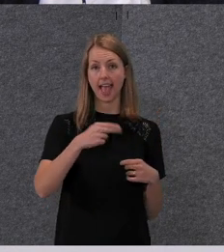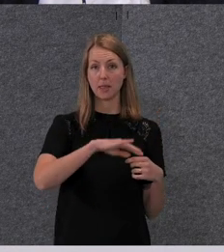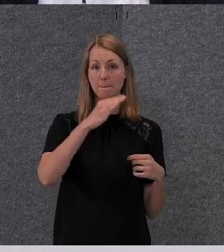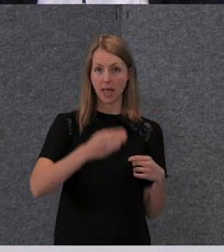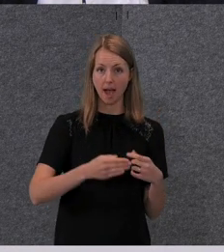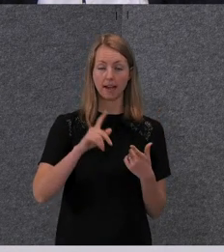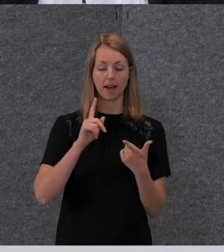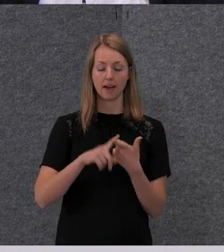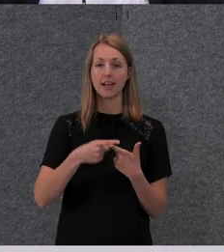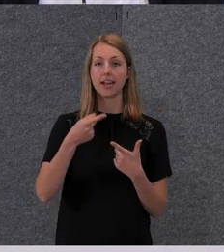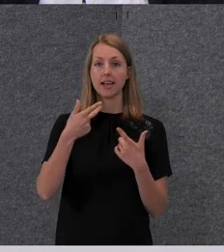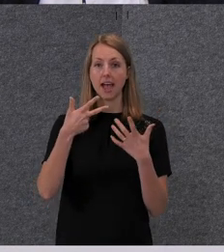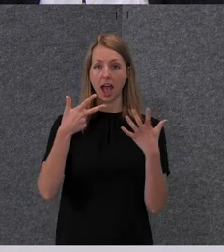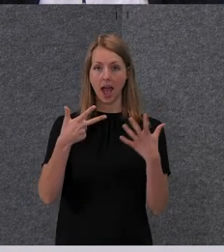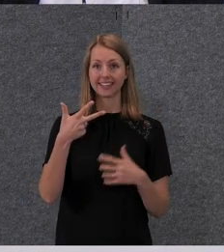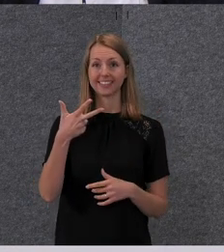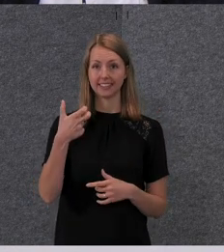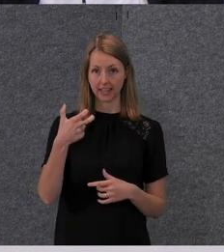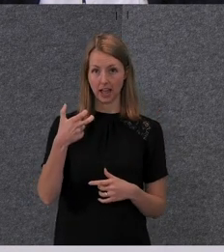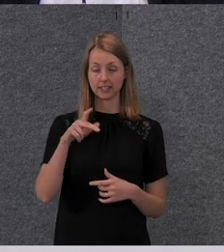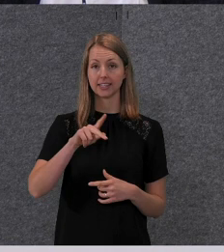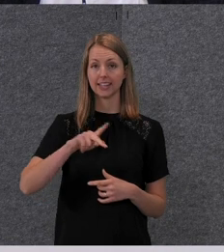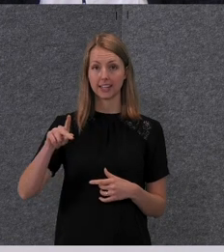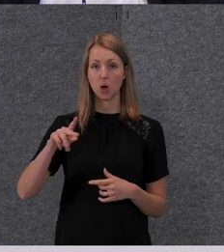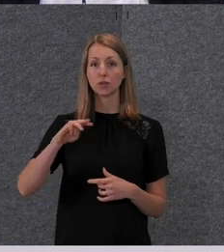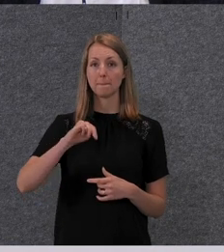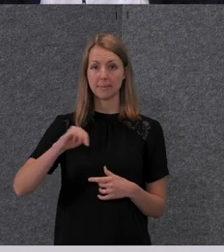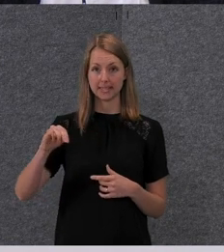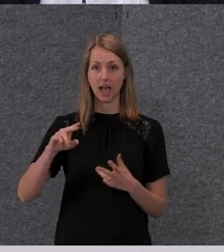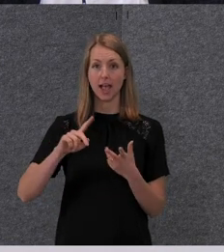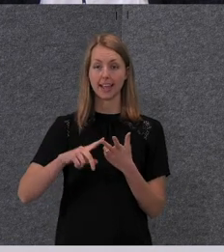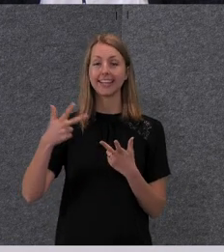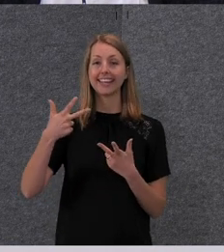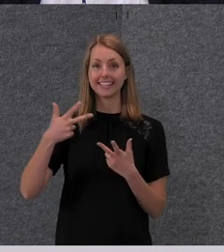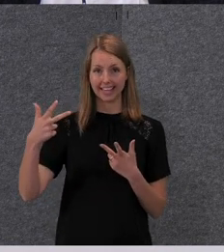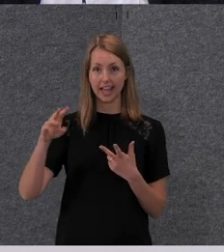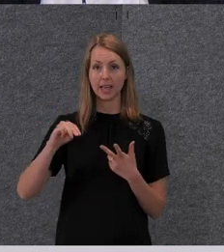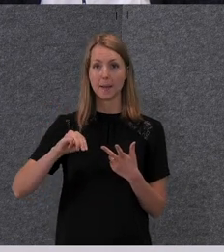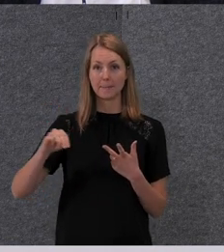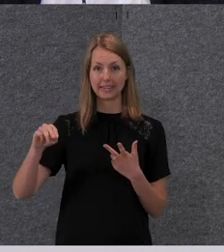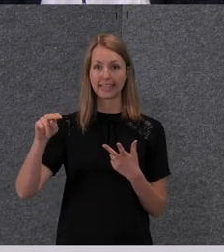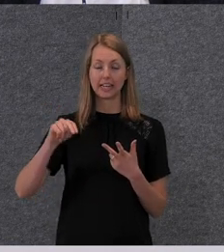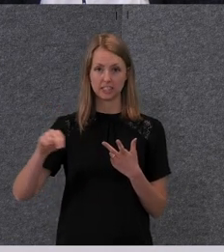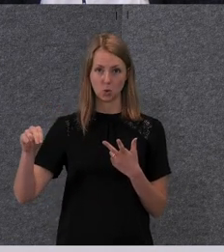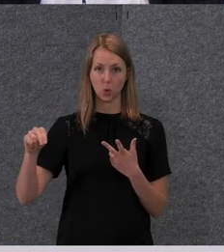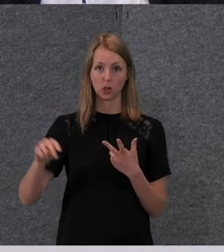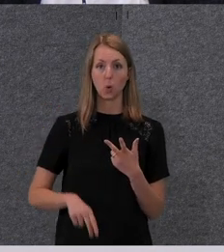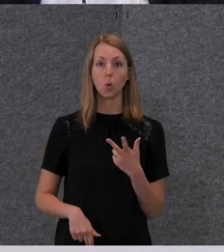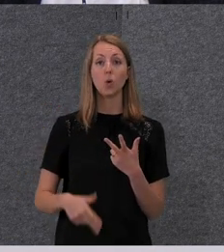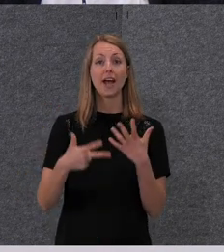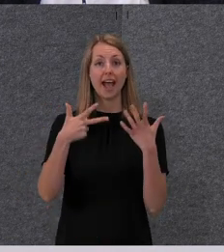Henneberger und 38 Stimmen auf Klaus Michael, 3 auf Maria Nestorio,